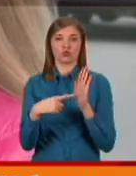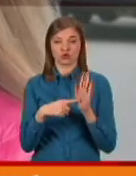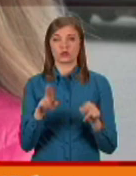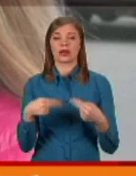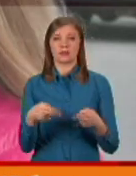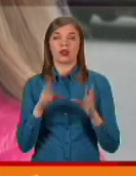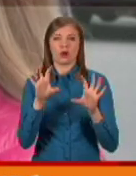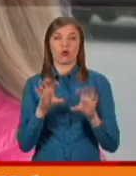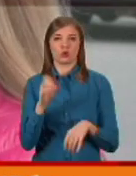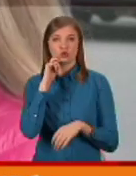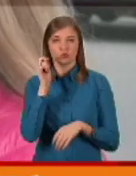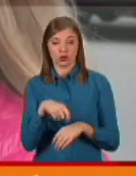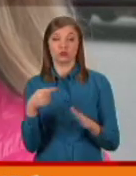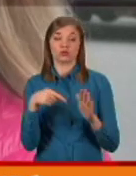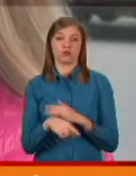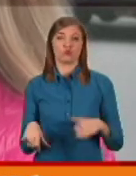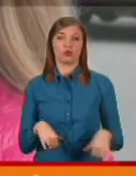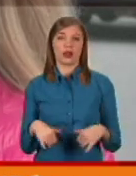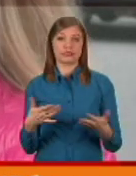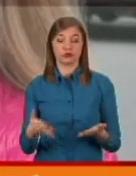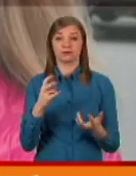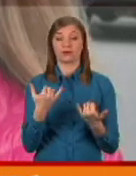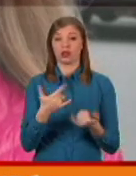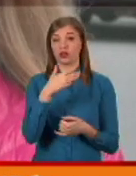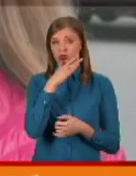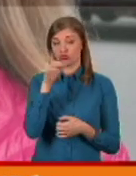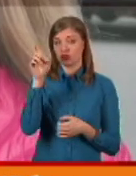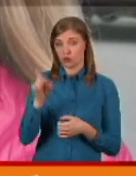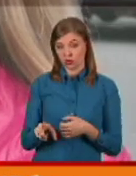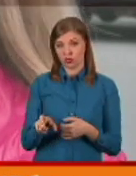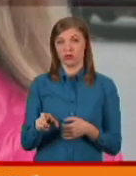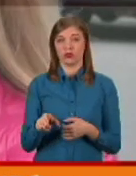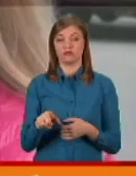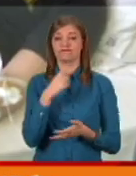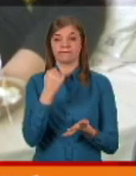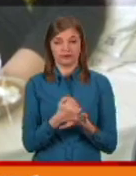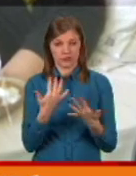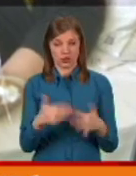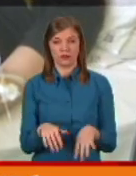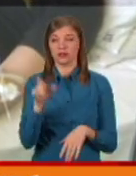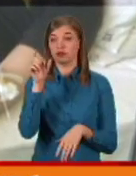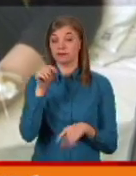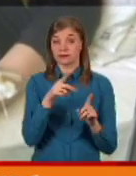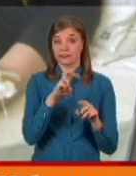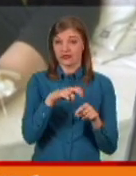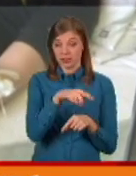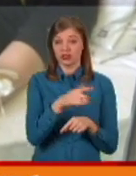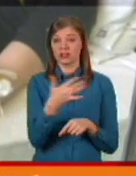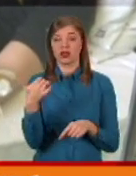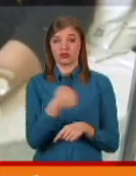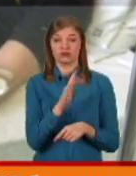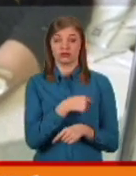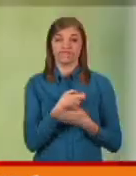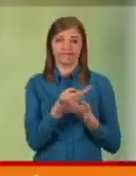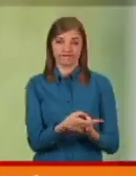296 Кримінального кодексу України, тобто хуліганство. На даний час особа зловмисника встановлена. Євген же наступні декілька тижнів проведе